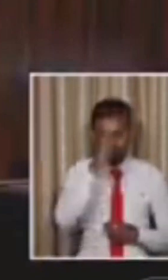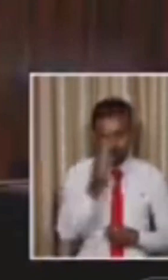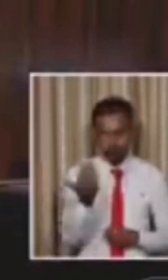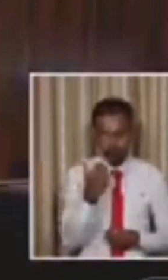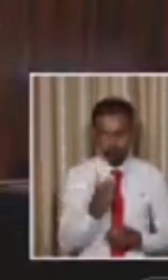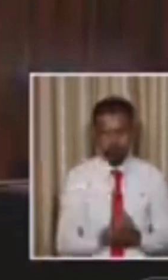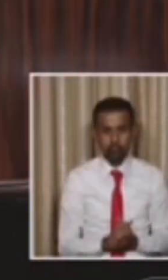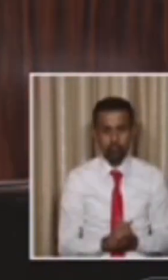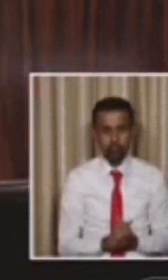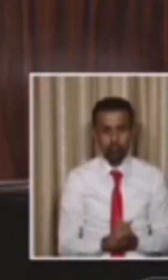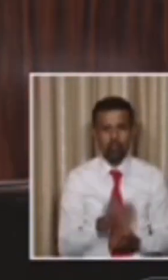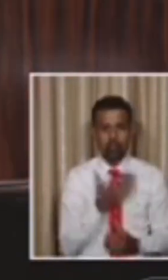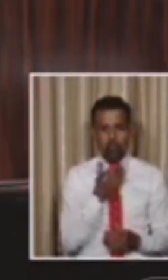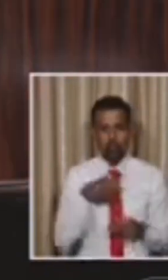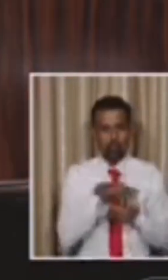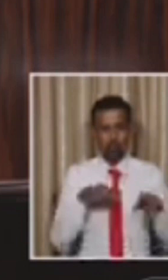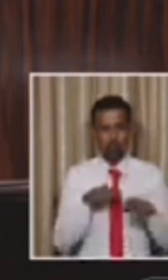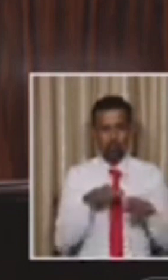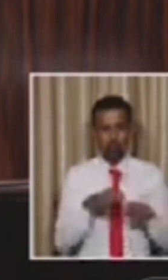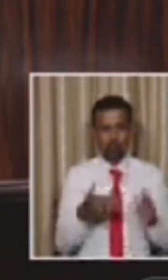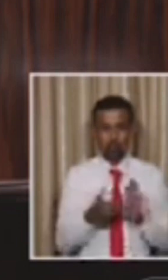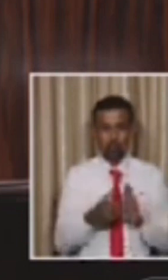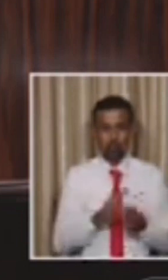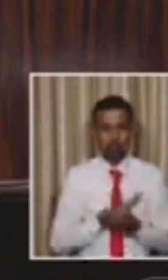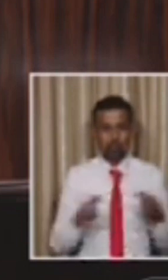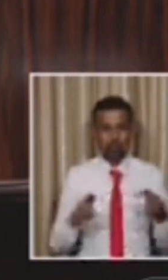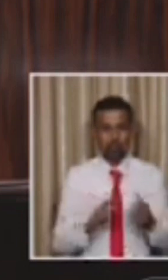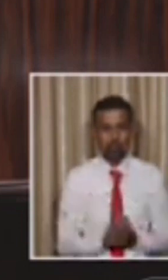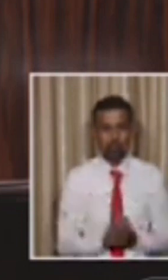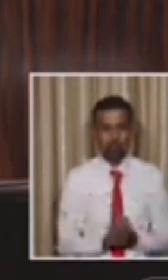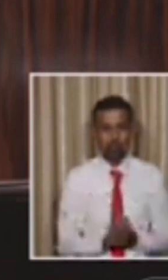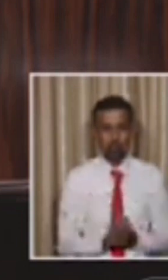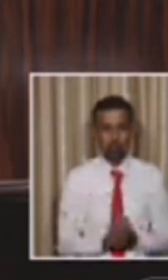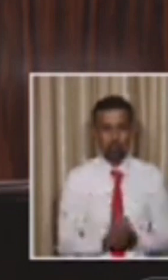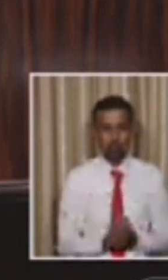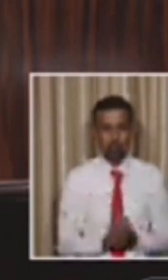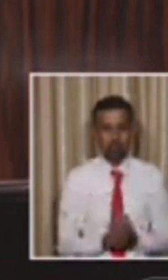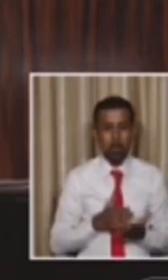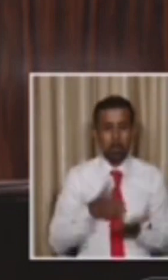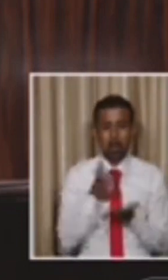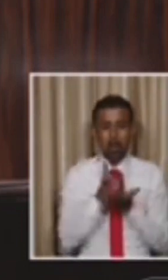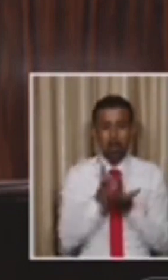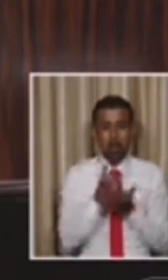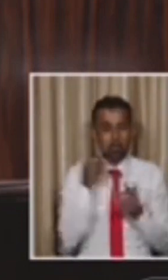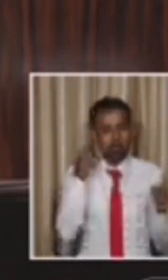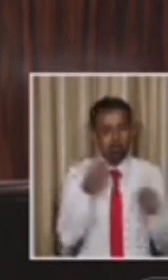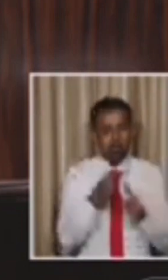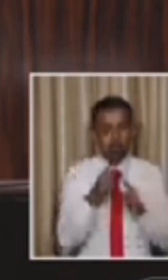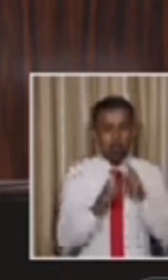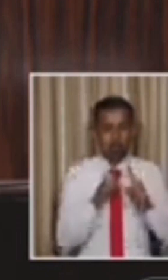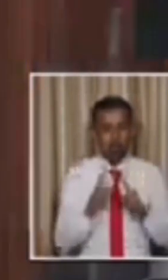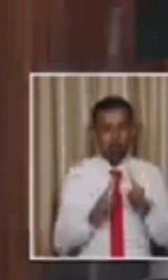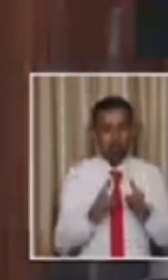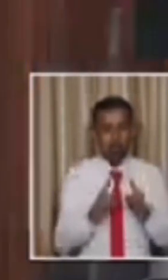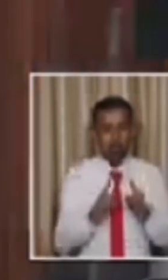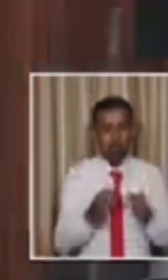කියන්න. මේ බොරු කළා සභාව අසීරුතාවයටපත් කරන්න එපා. නායකතුමනි දැන් මේ අර බැංකුව සම්බන්ධයෙන් ඇති වෙලා තියෙන සාකච්ඡාවේදී